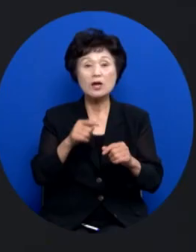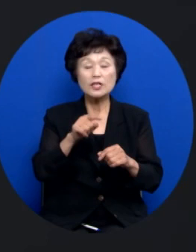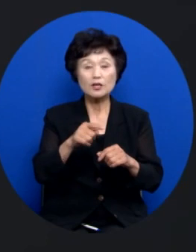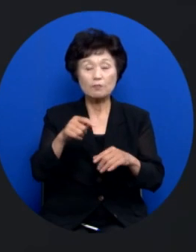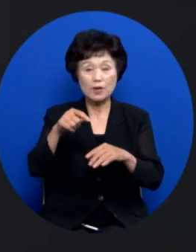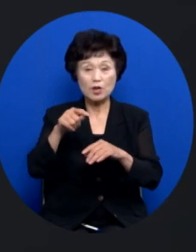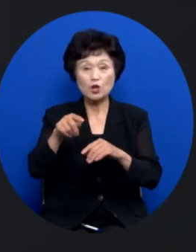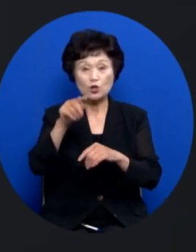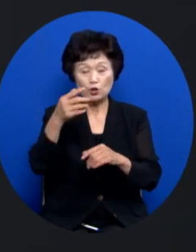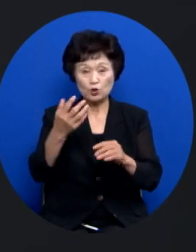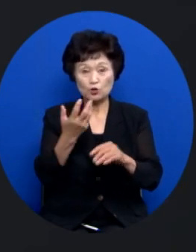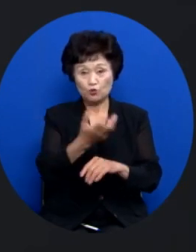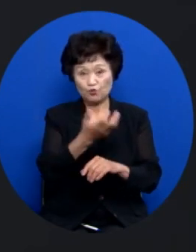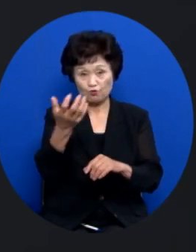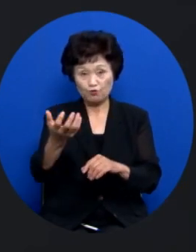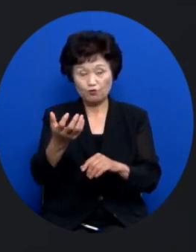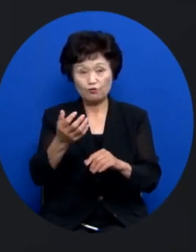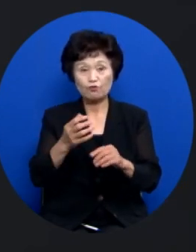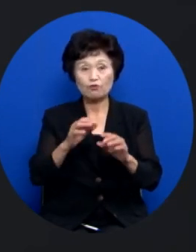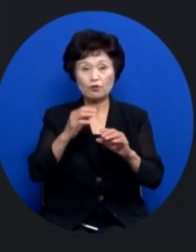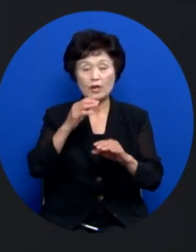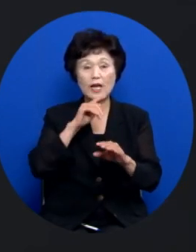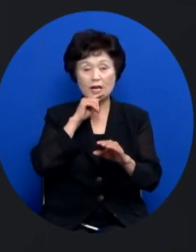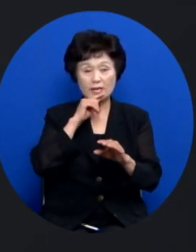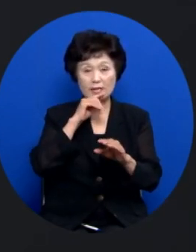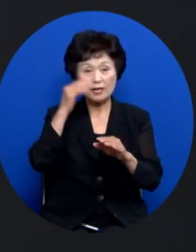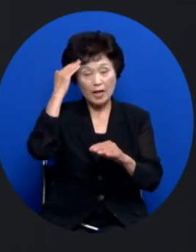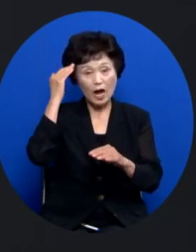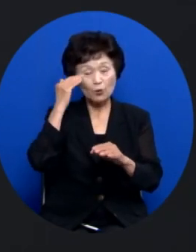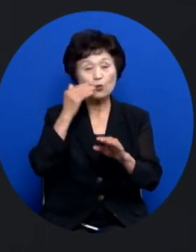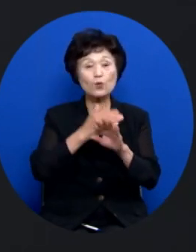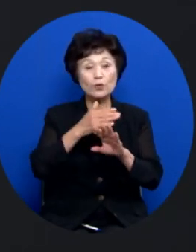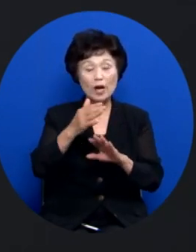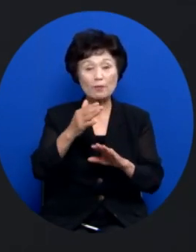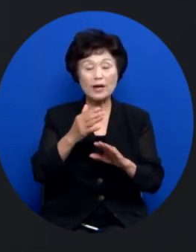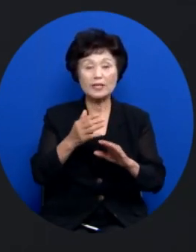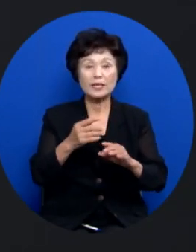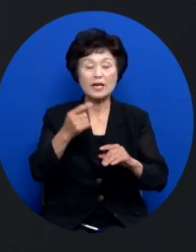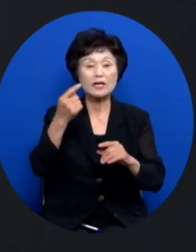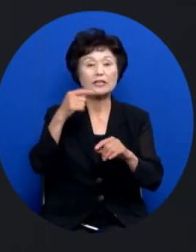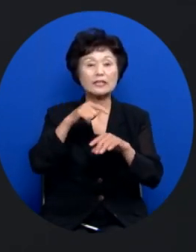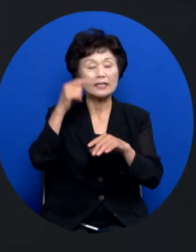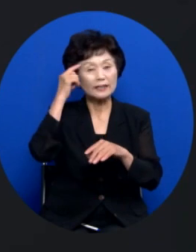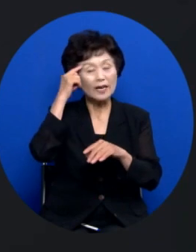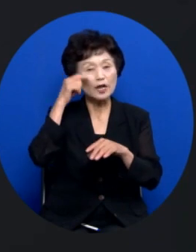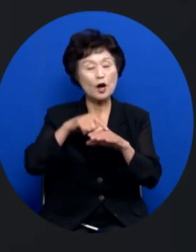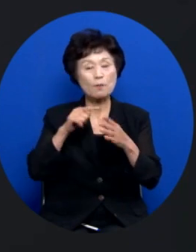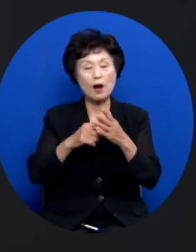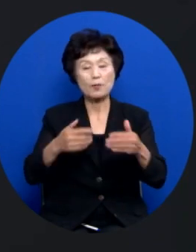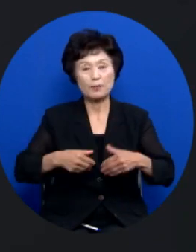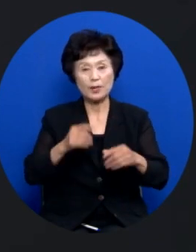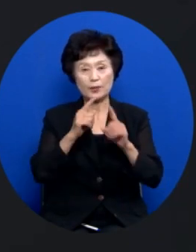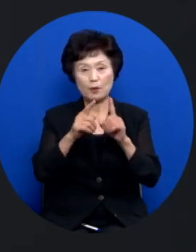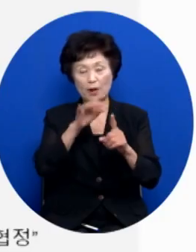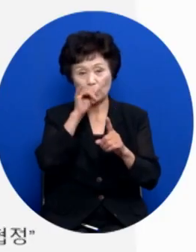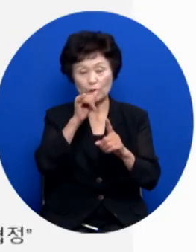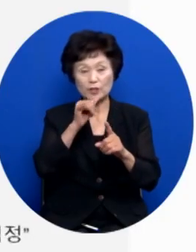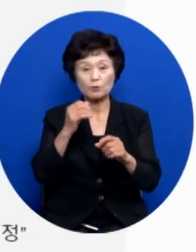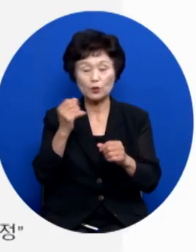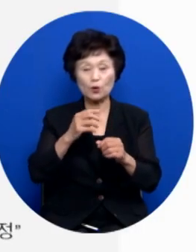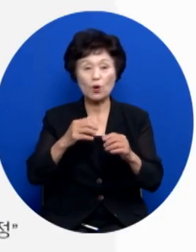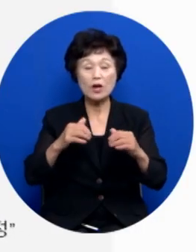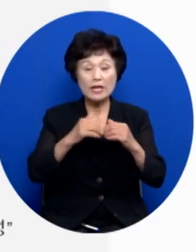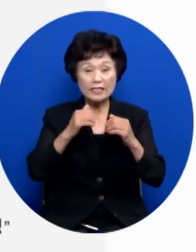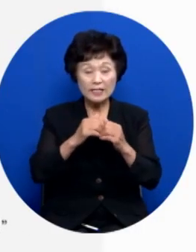상황이라고 전했습니다 이어 김종대 전 국회의원은 정부가 정전협정과 전시작전 통제권에서의